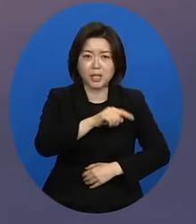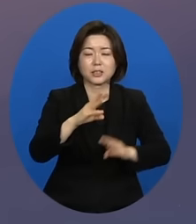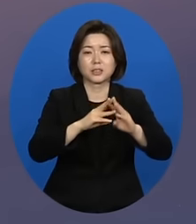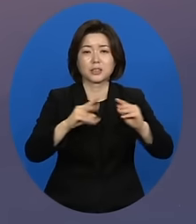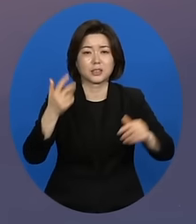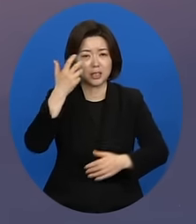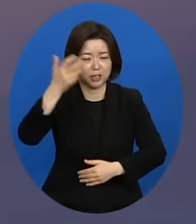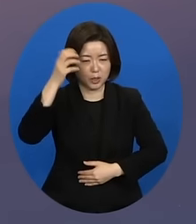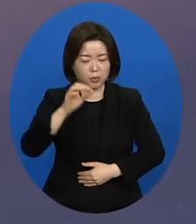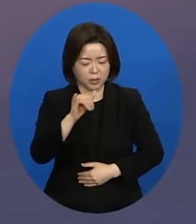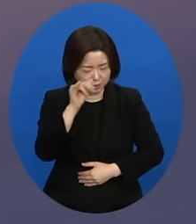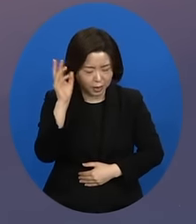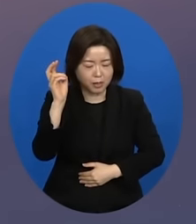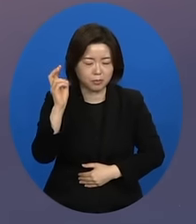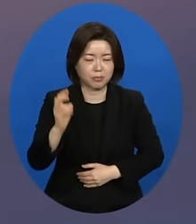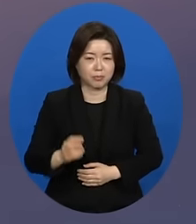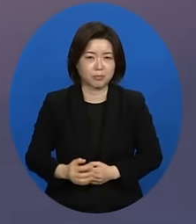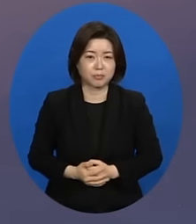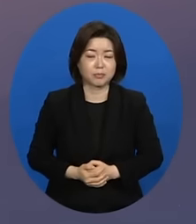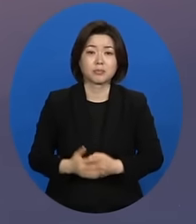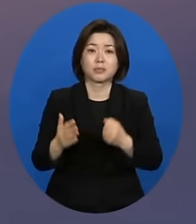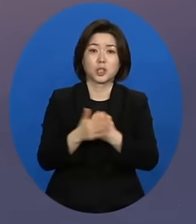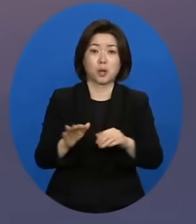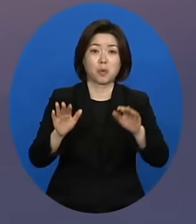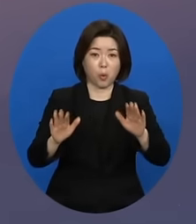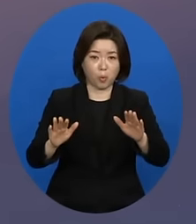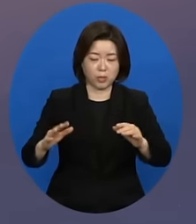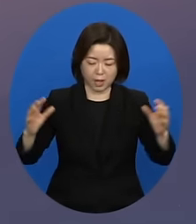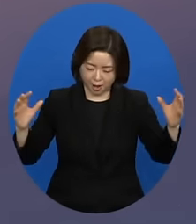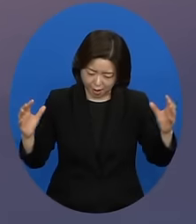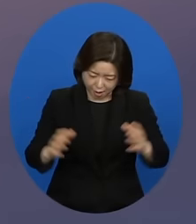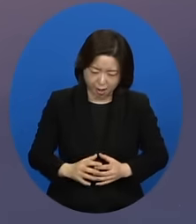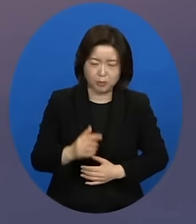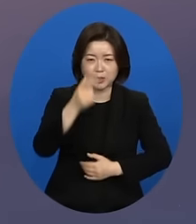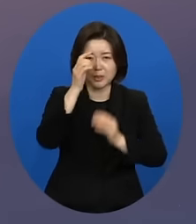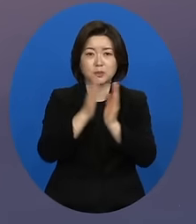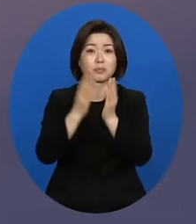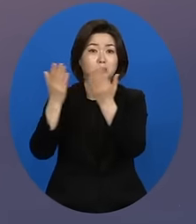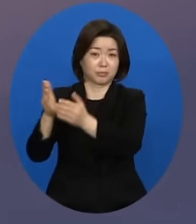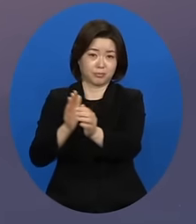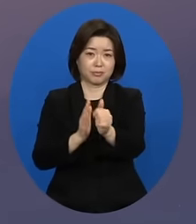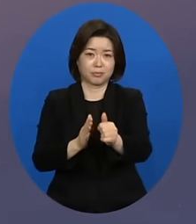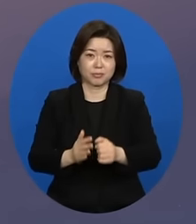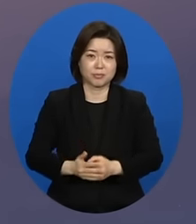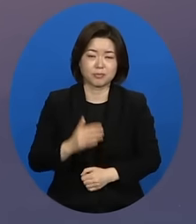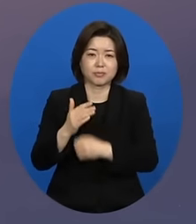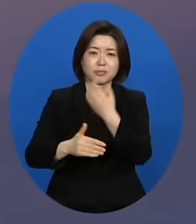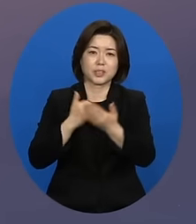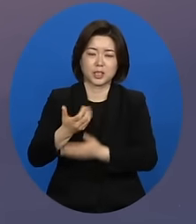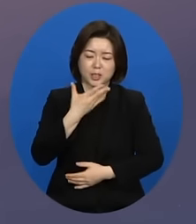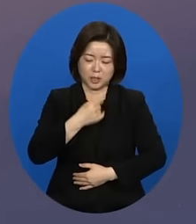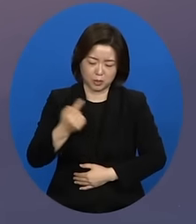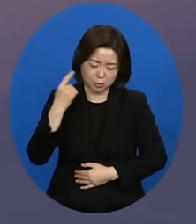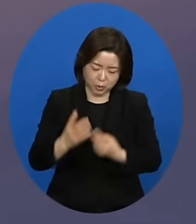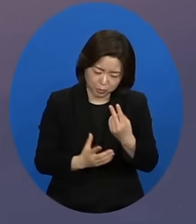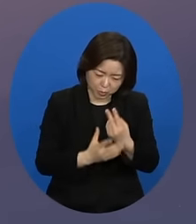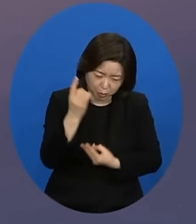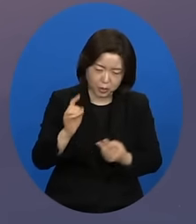영혼들이 있을 것입니다. 그러니 이 시간 우리가 합심하여 기도합시다. 하나님, 복음 통일의